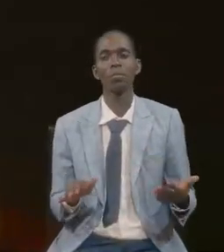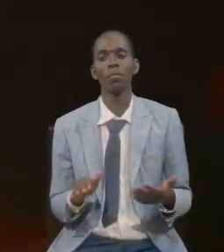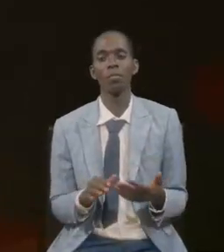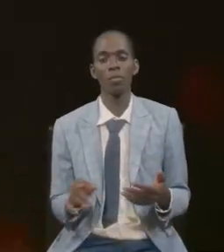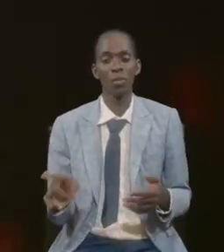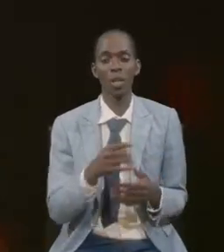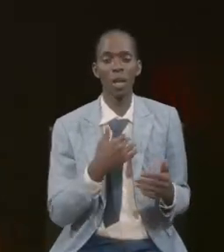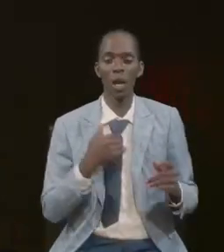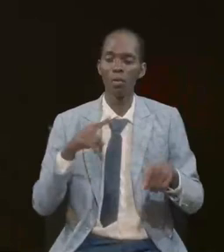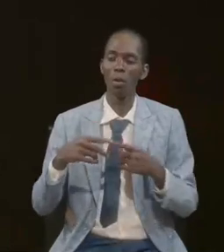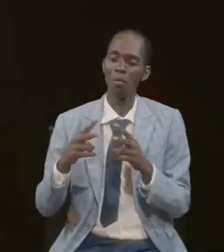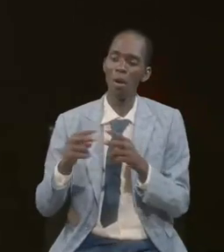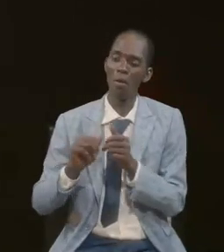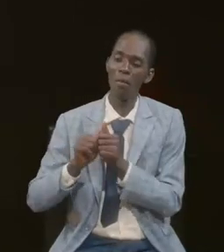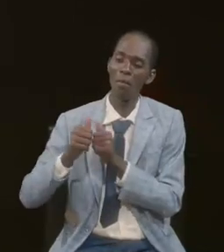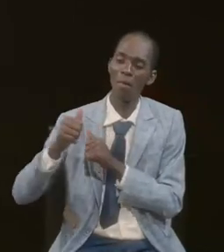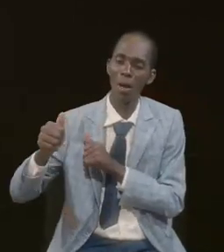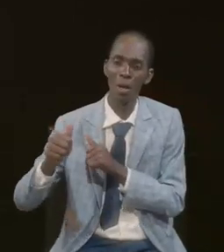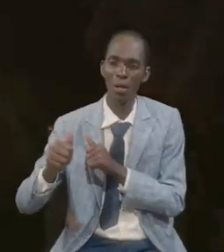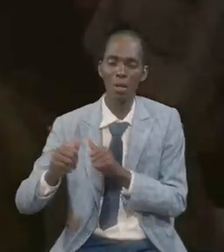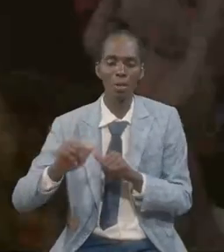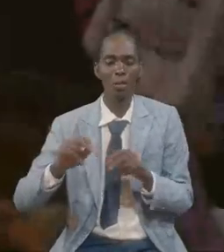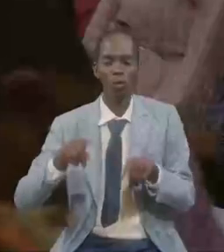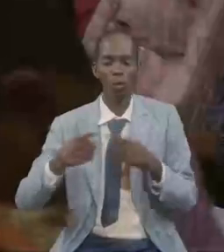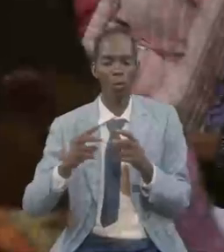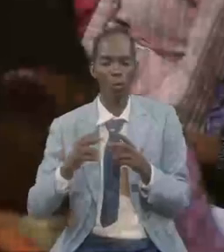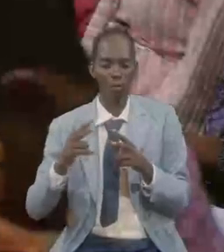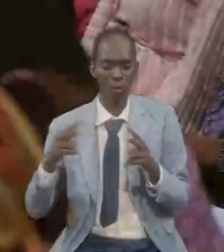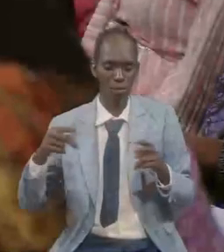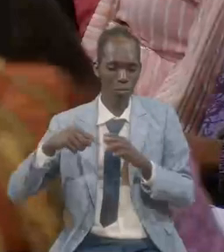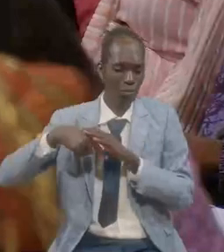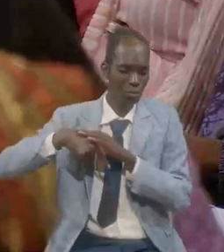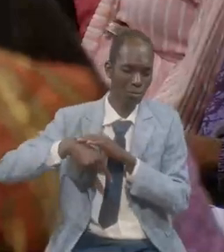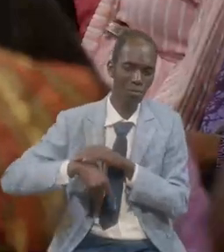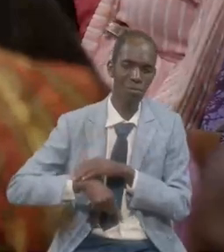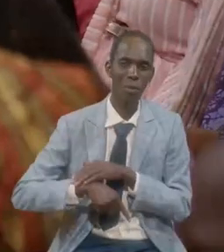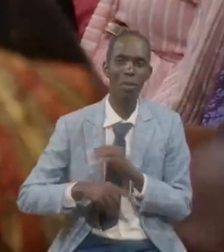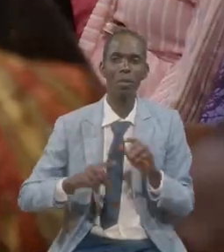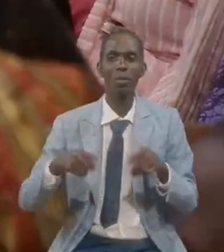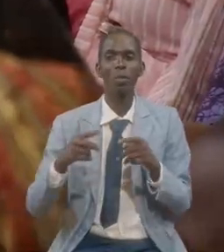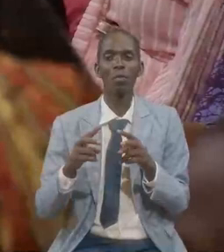la destruction et la perdition. Ils sont si loin et